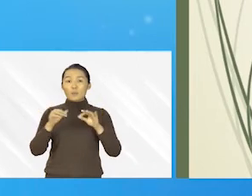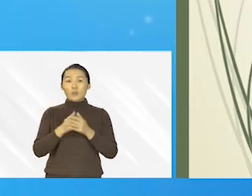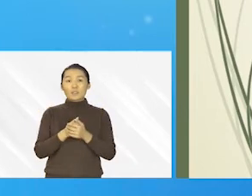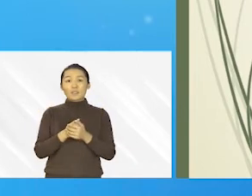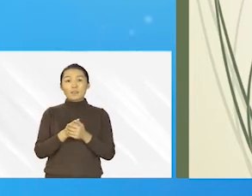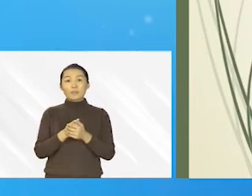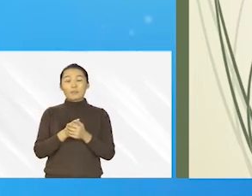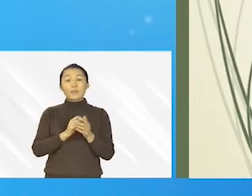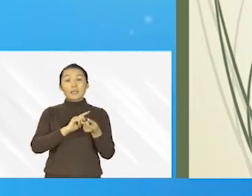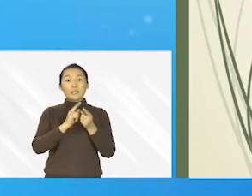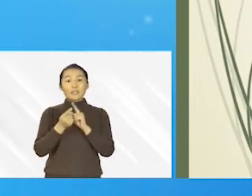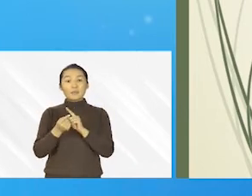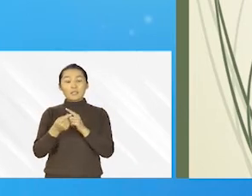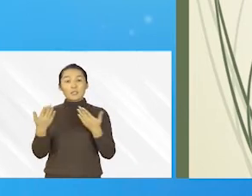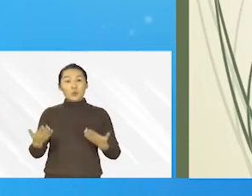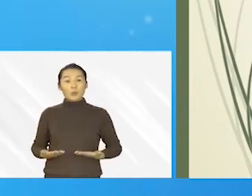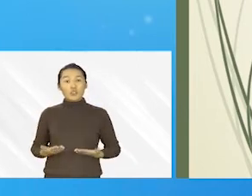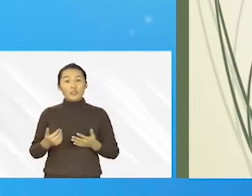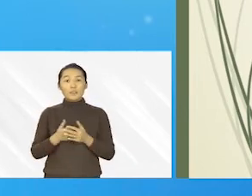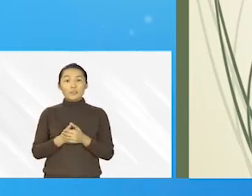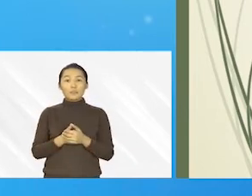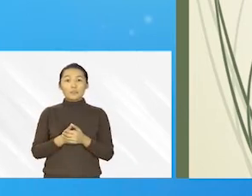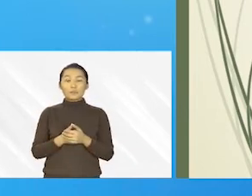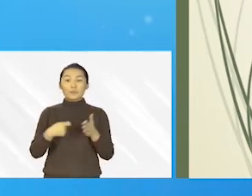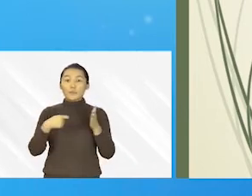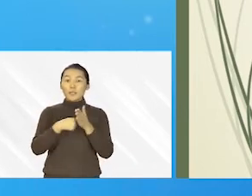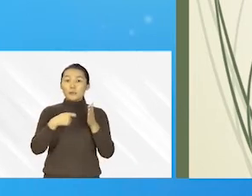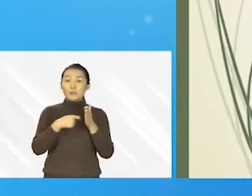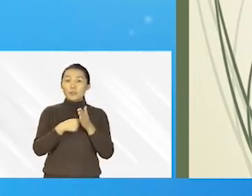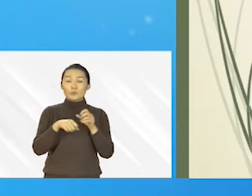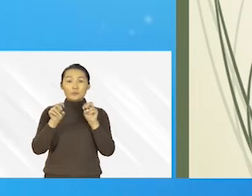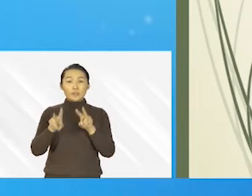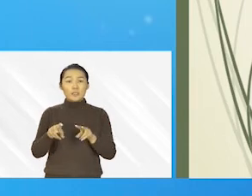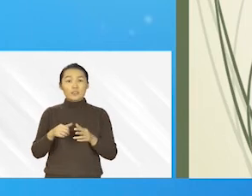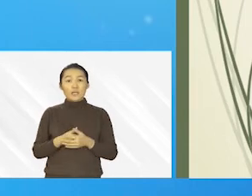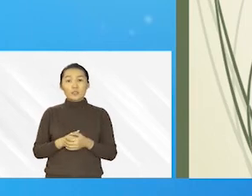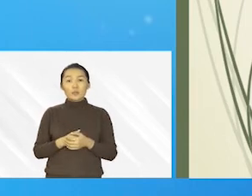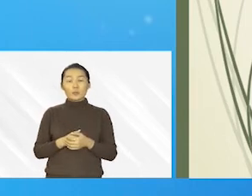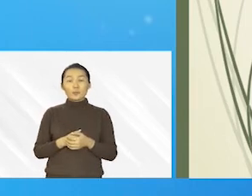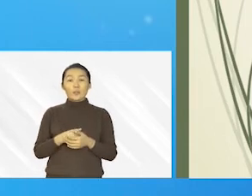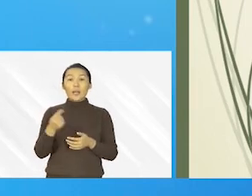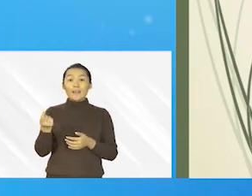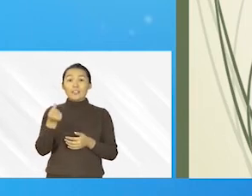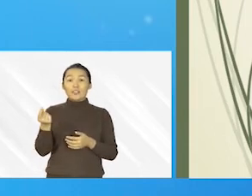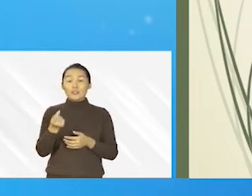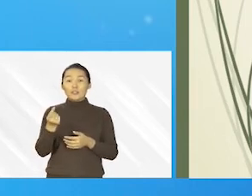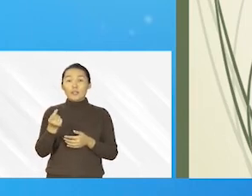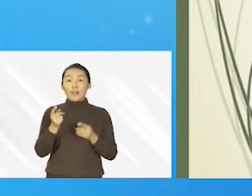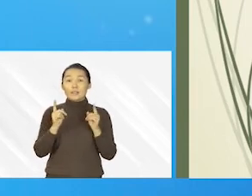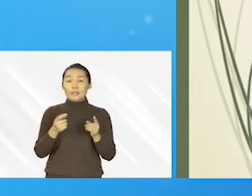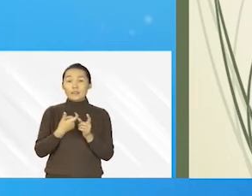кардинально изменить образ жизни и пищевую специализацию. Личиночная стадия – это